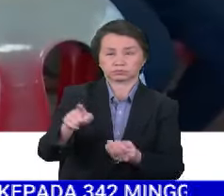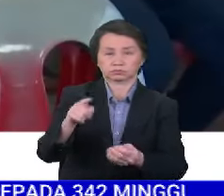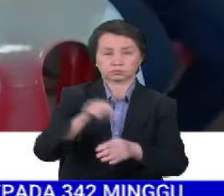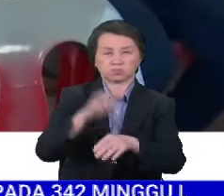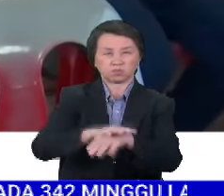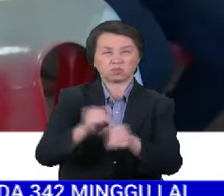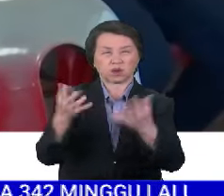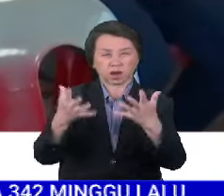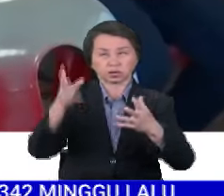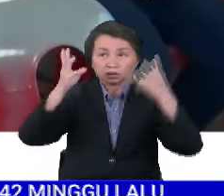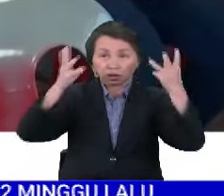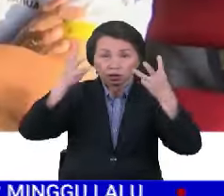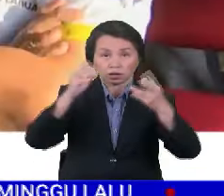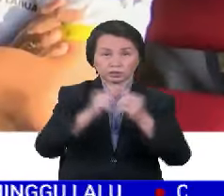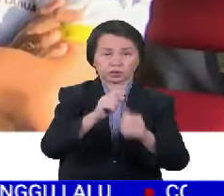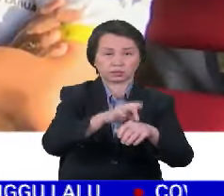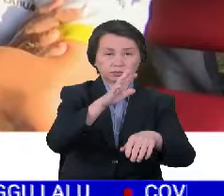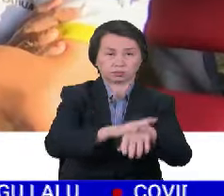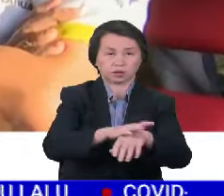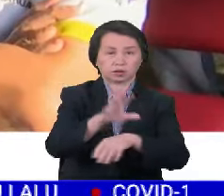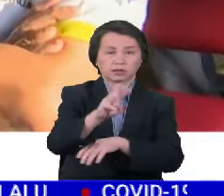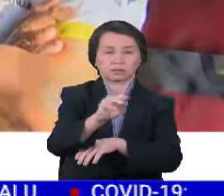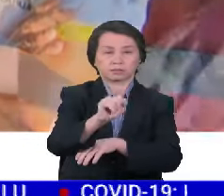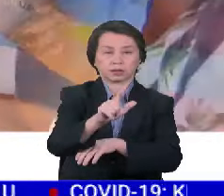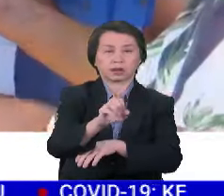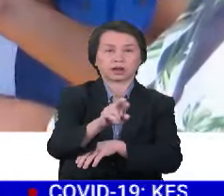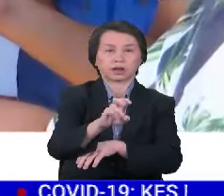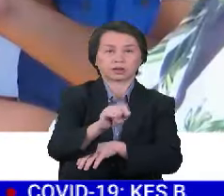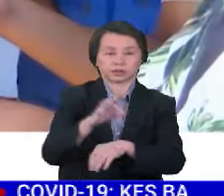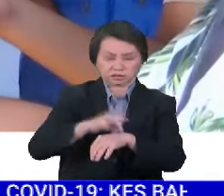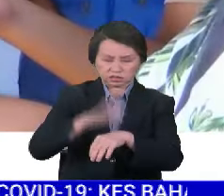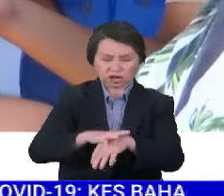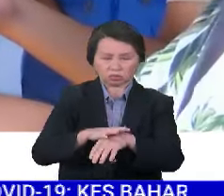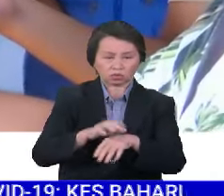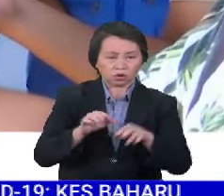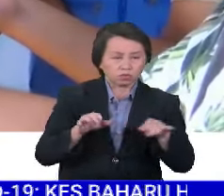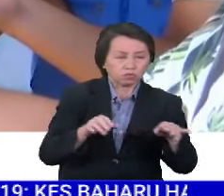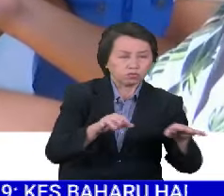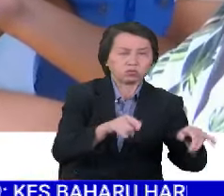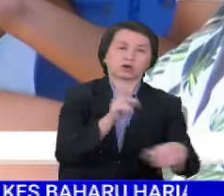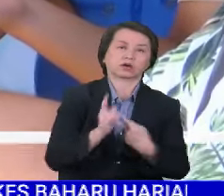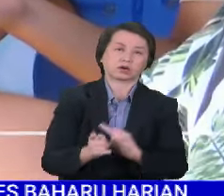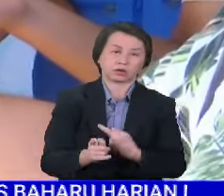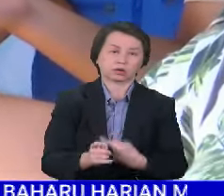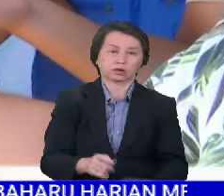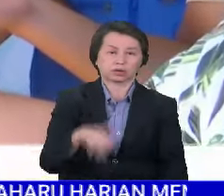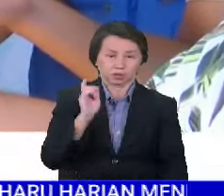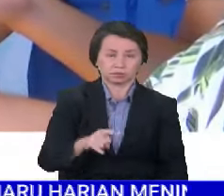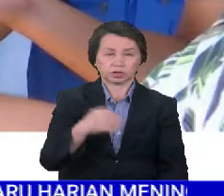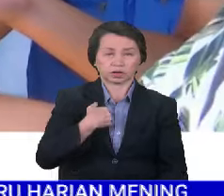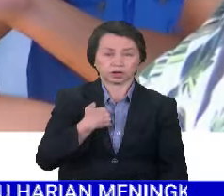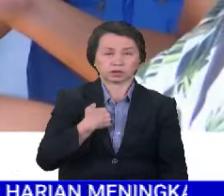membimbangkan ditambah dengan satu cash penyakit malaria bawaan nyamuk yang benarlah sepertinya Kena aja persekutuan Combi